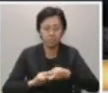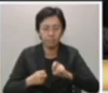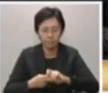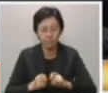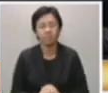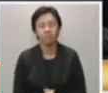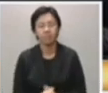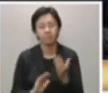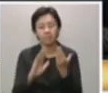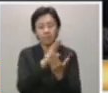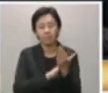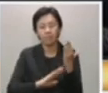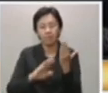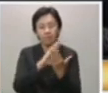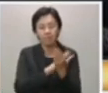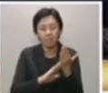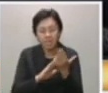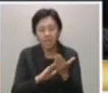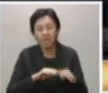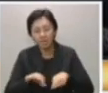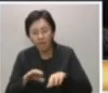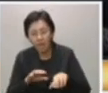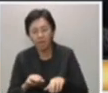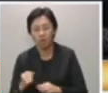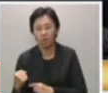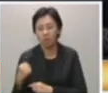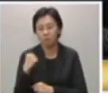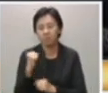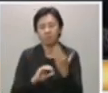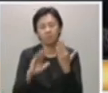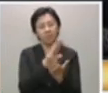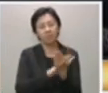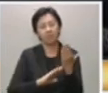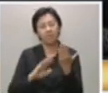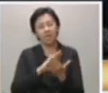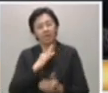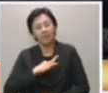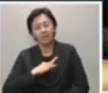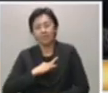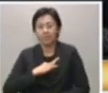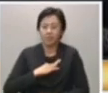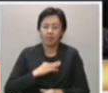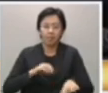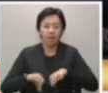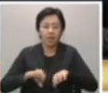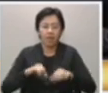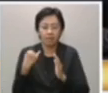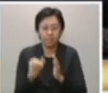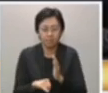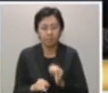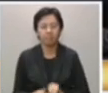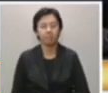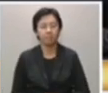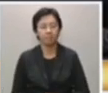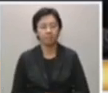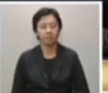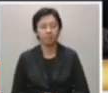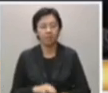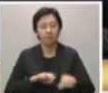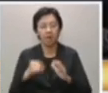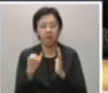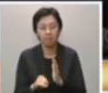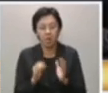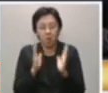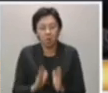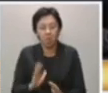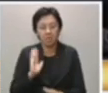ของประเทศทำลายความเชื่อมั่นที่มีต่อประเทศโดยการบริหารผิดพลาดเลือกคนที่ไร้